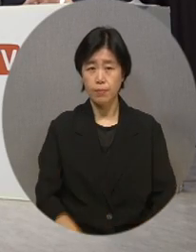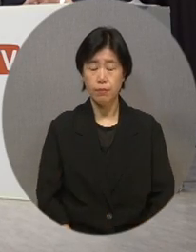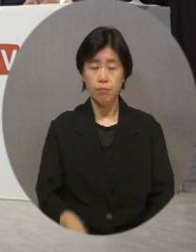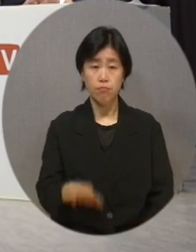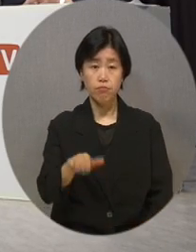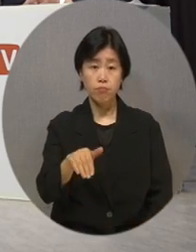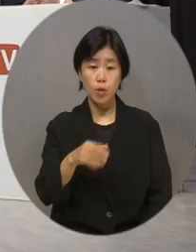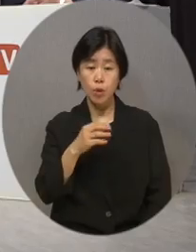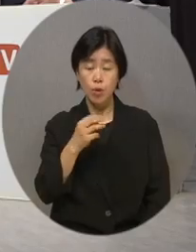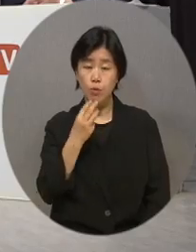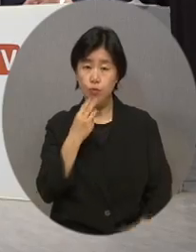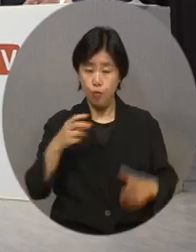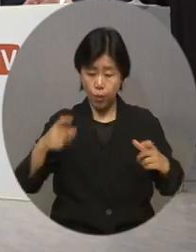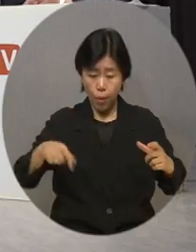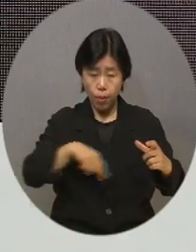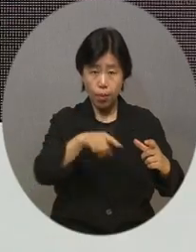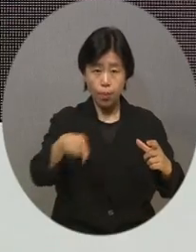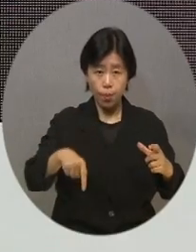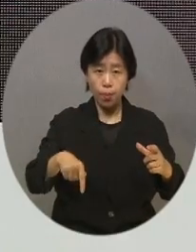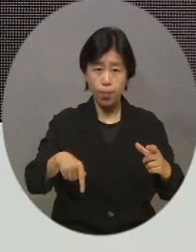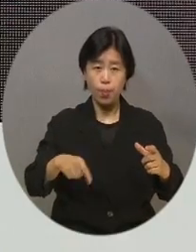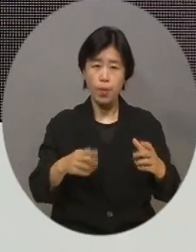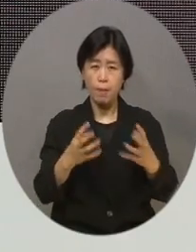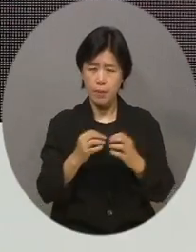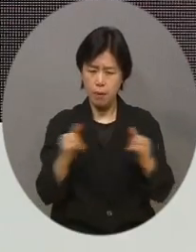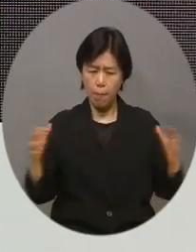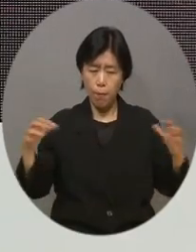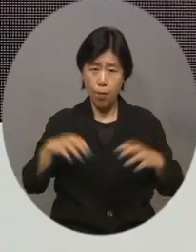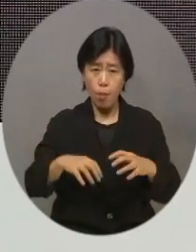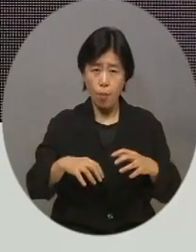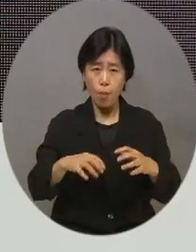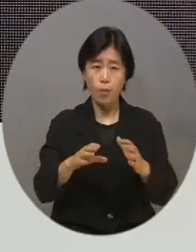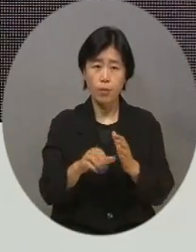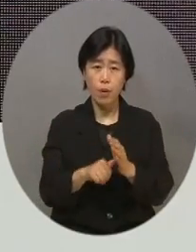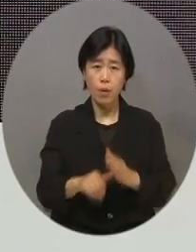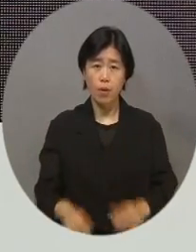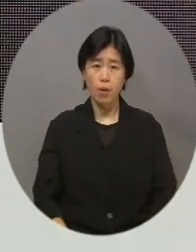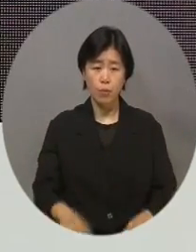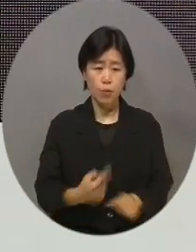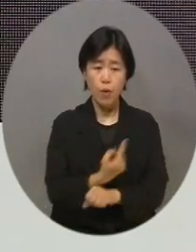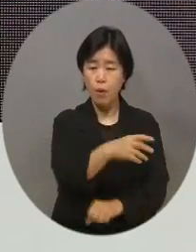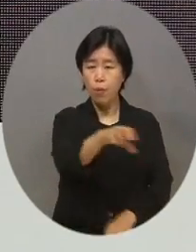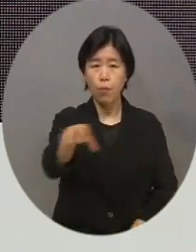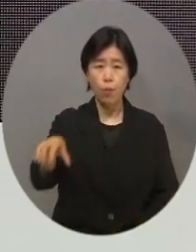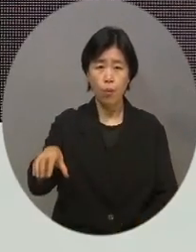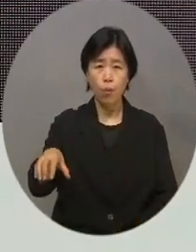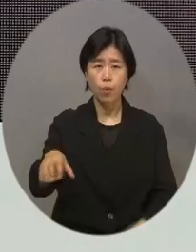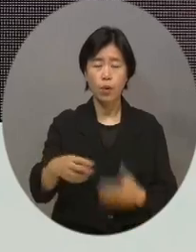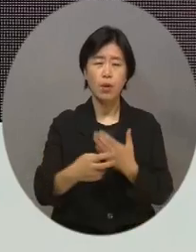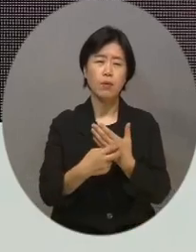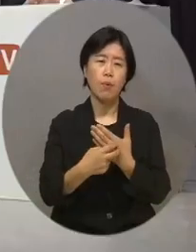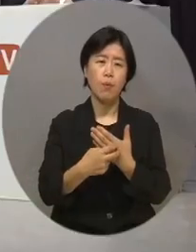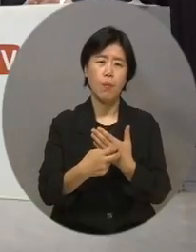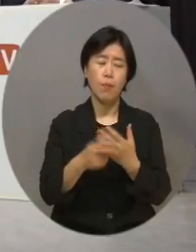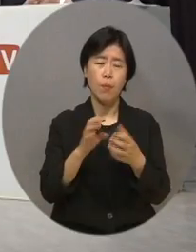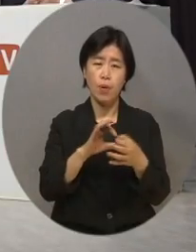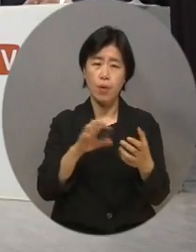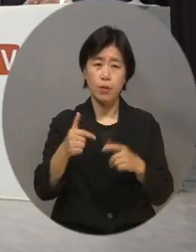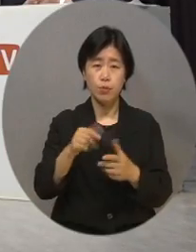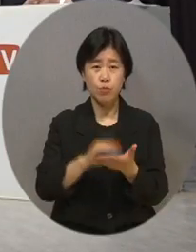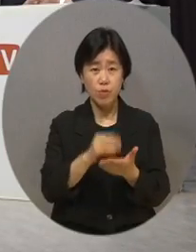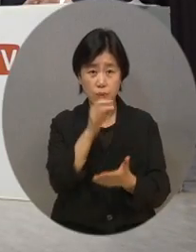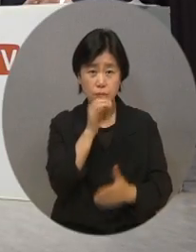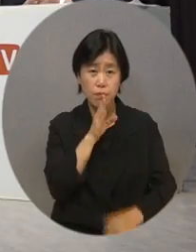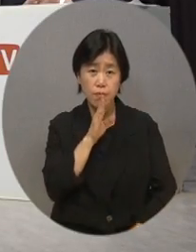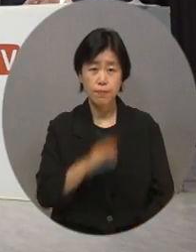한다면 그 지역에 있는 의료 공백이나 의료 시설은 더 어려워지는 거 아니겠습니까? 그 말씀을 정말 드리고 싶은데요. 제가 경기도이기